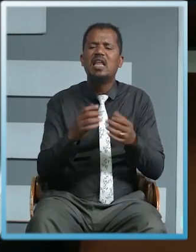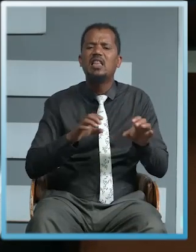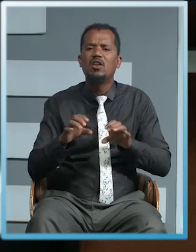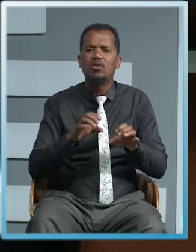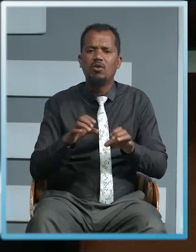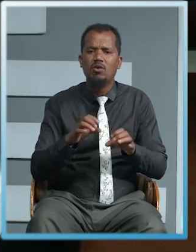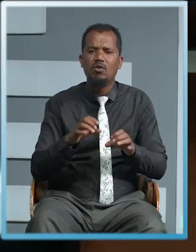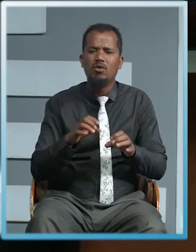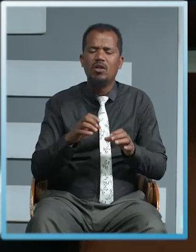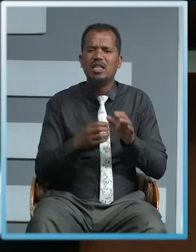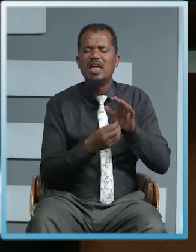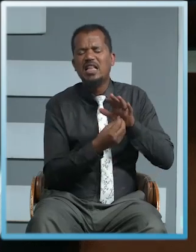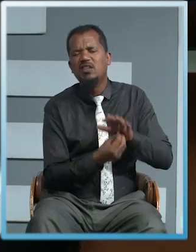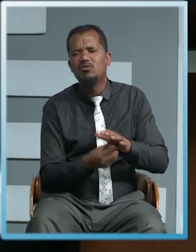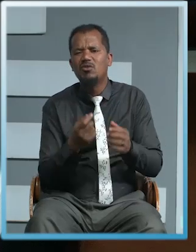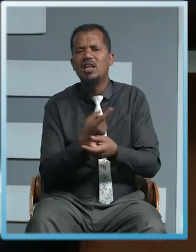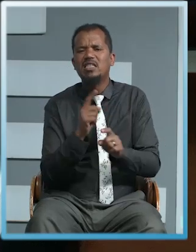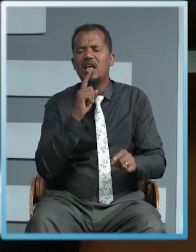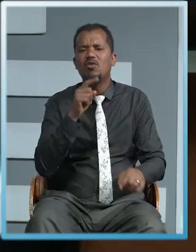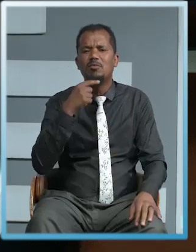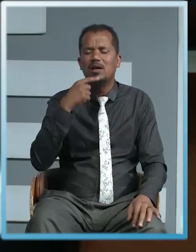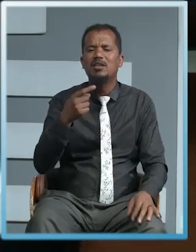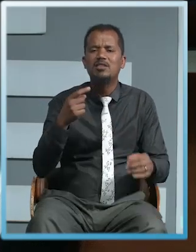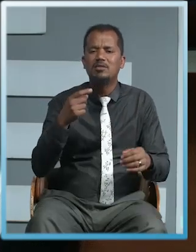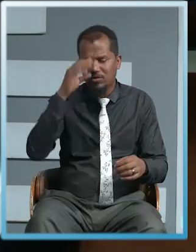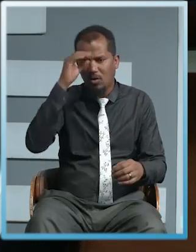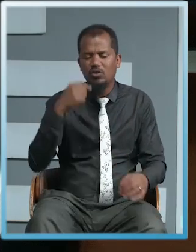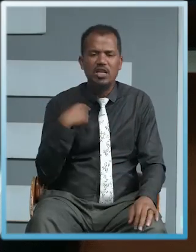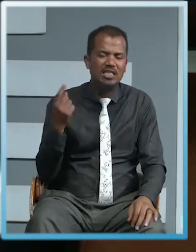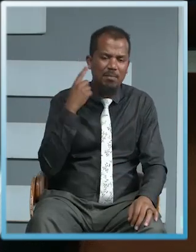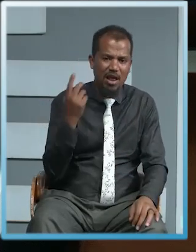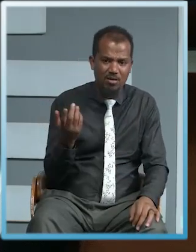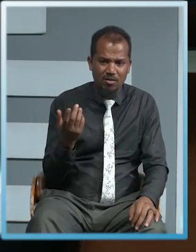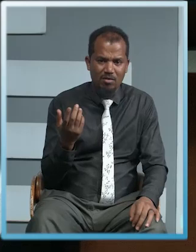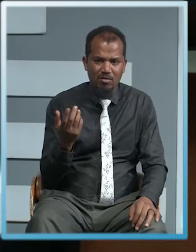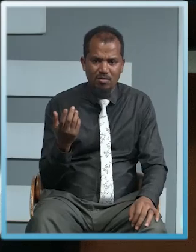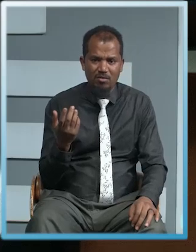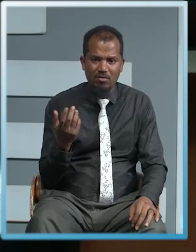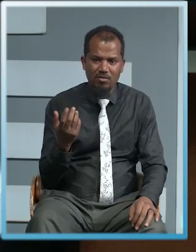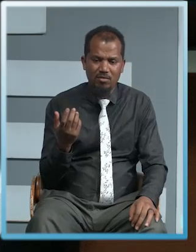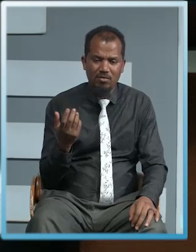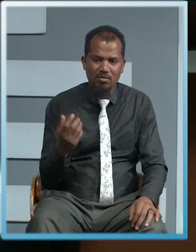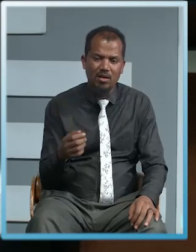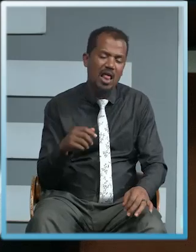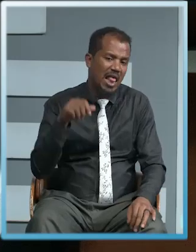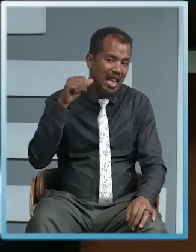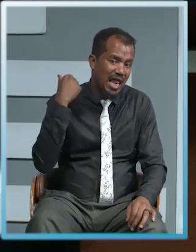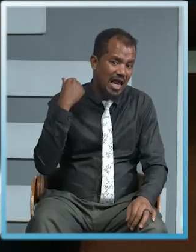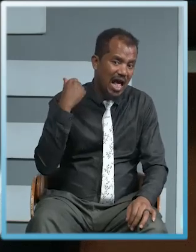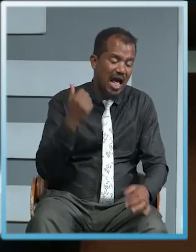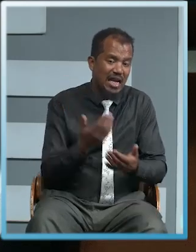ተደርጎ ከብልጽግና ተጽኖ ነፃ የሆነ ነው ማለት ይቻላል የሚሉ ሰዎች እሰማለሁ እኔ ማለት ነው